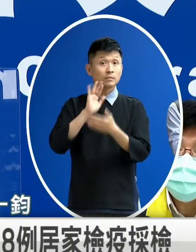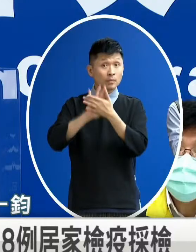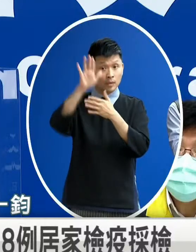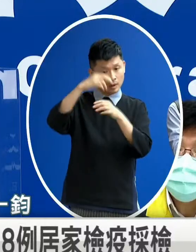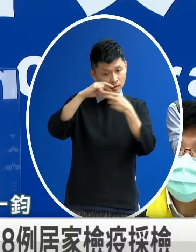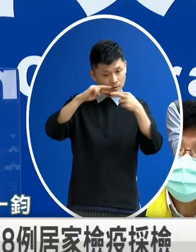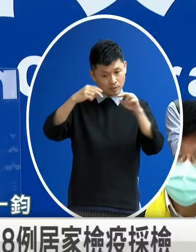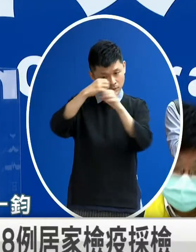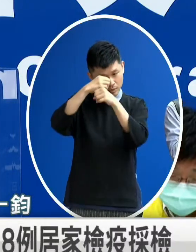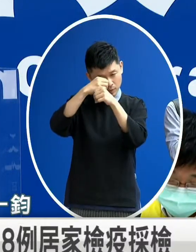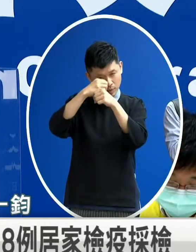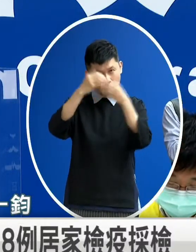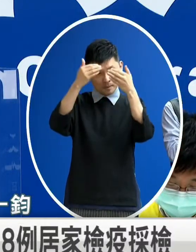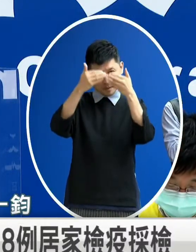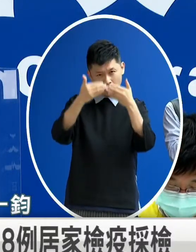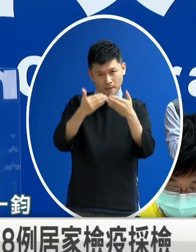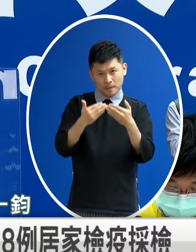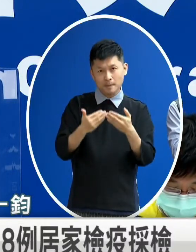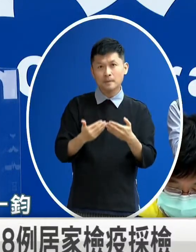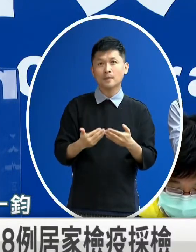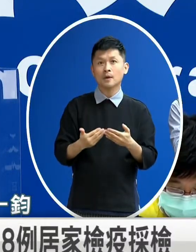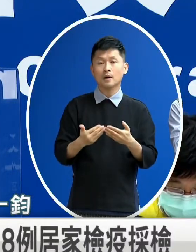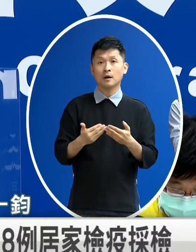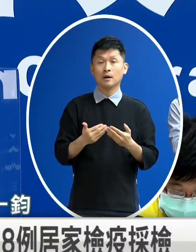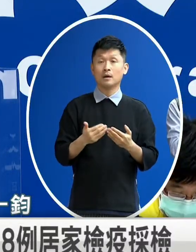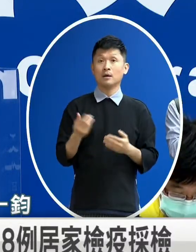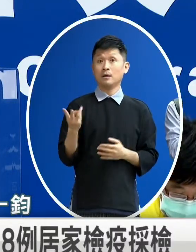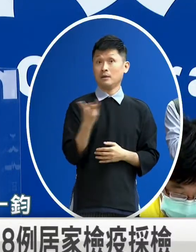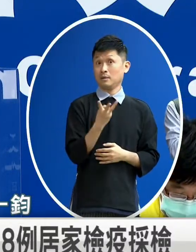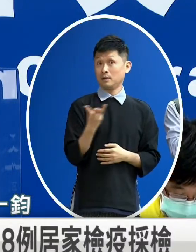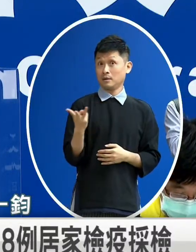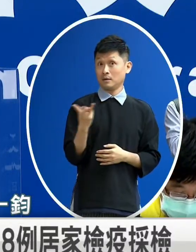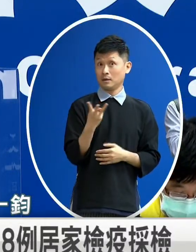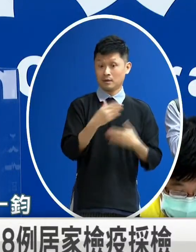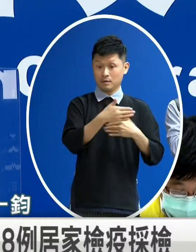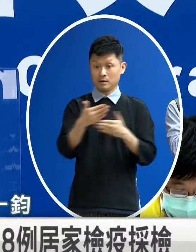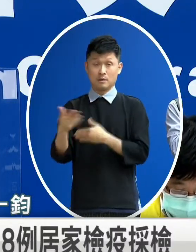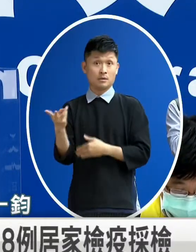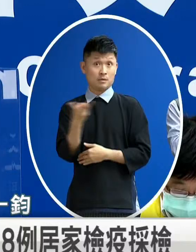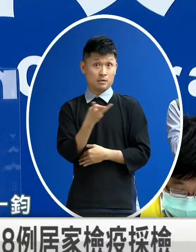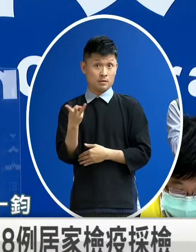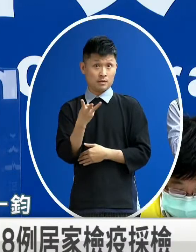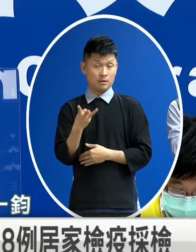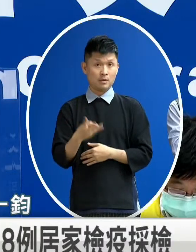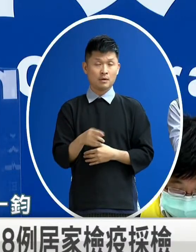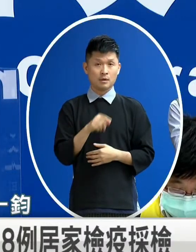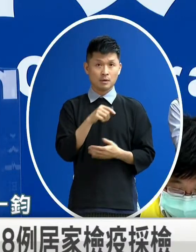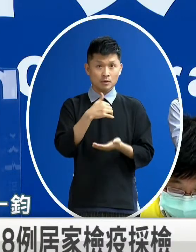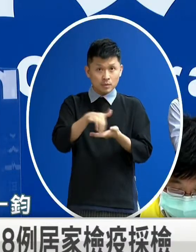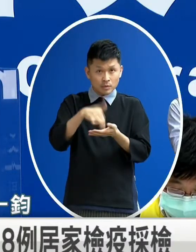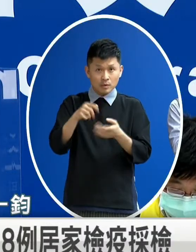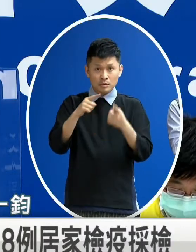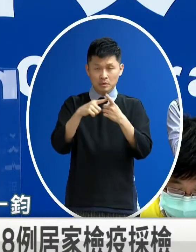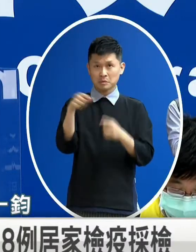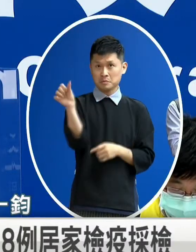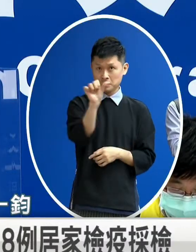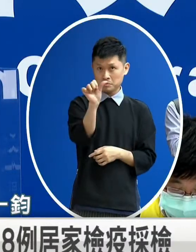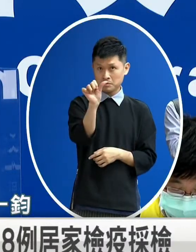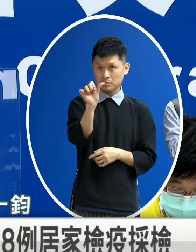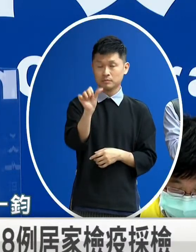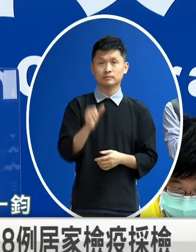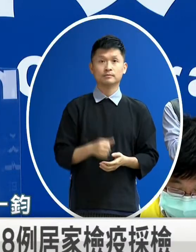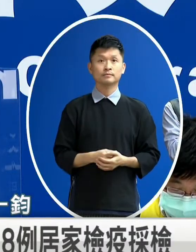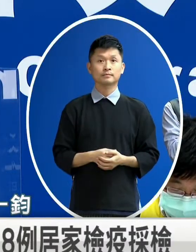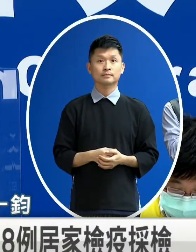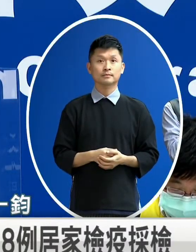列全基因的这个比对，他们这三个房间总共有1、2、3、4、5个个案，除了就